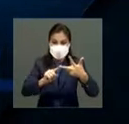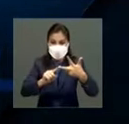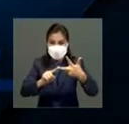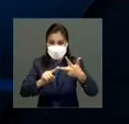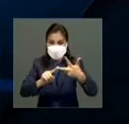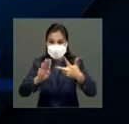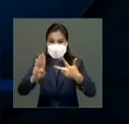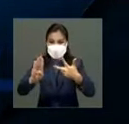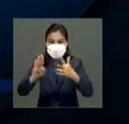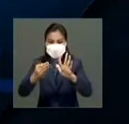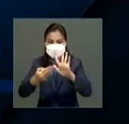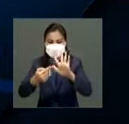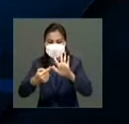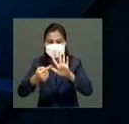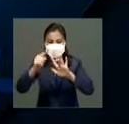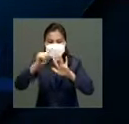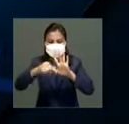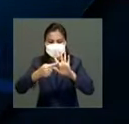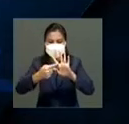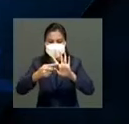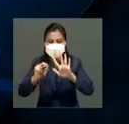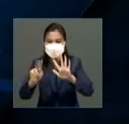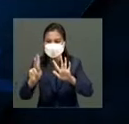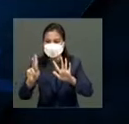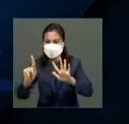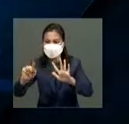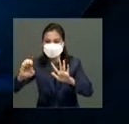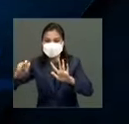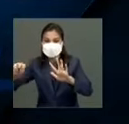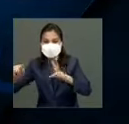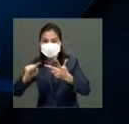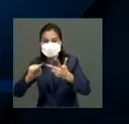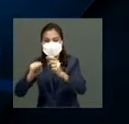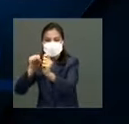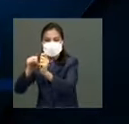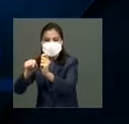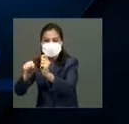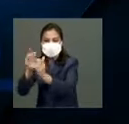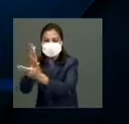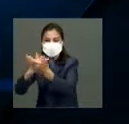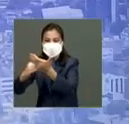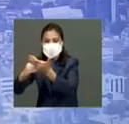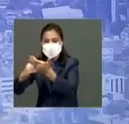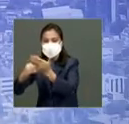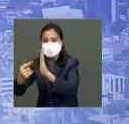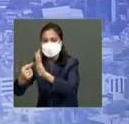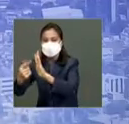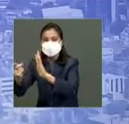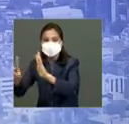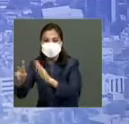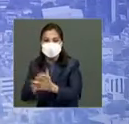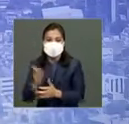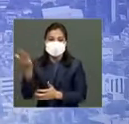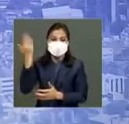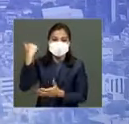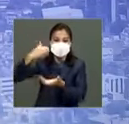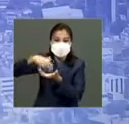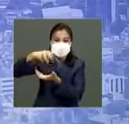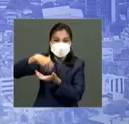ขิงเขตบางแคนะครับ2ชุมชนแรกเนี่ยผมก็ได้รายงานไปเบิร์ดได้รายงานไปเพิ่มเติม